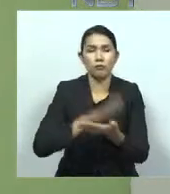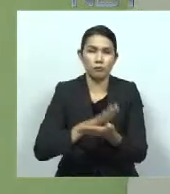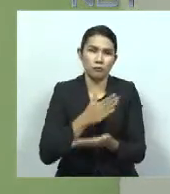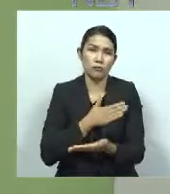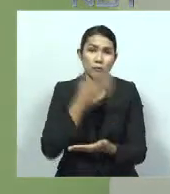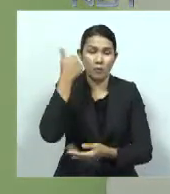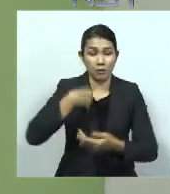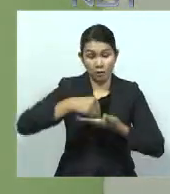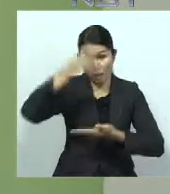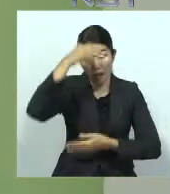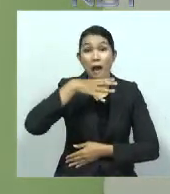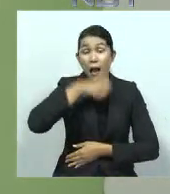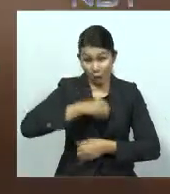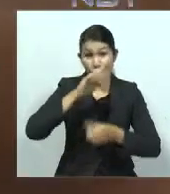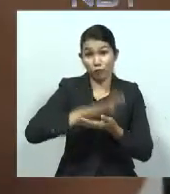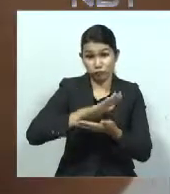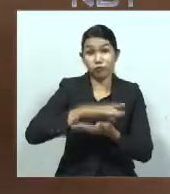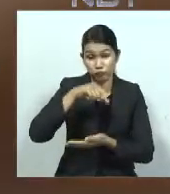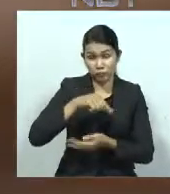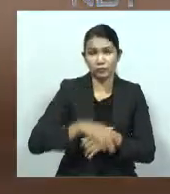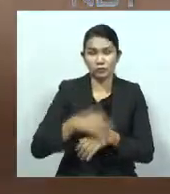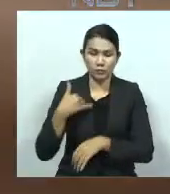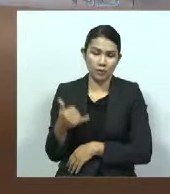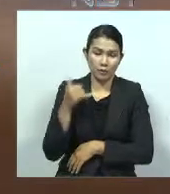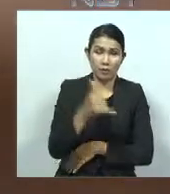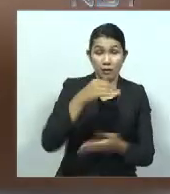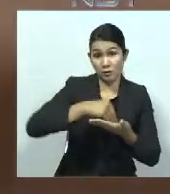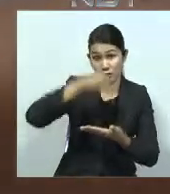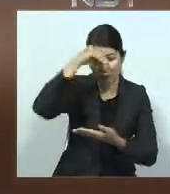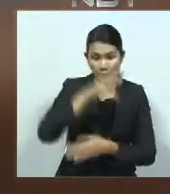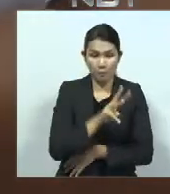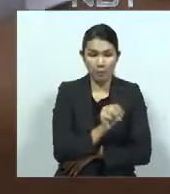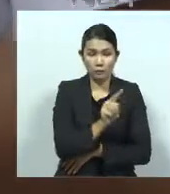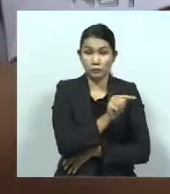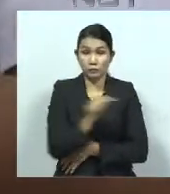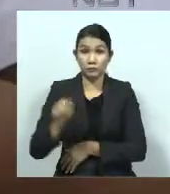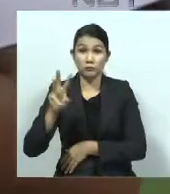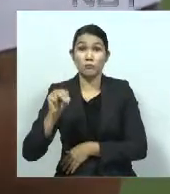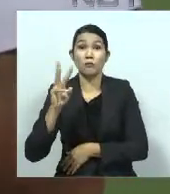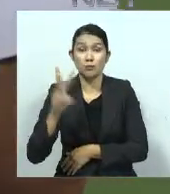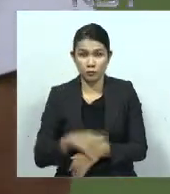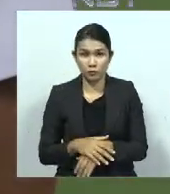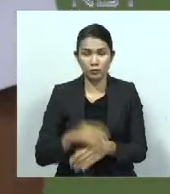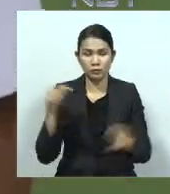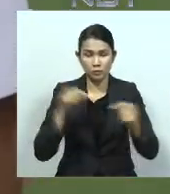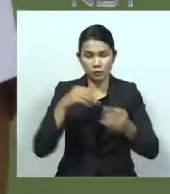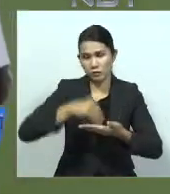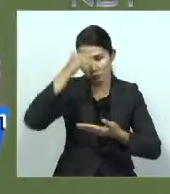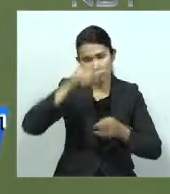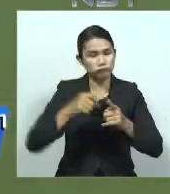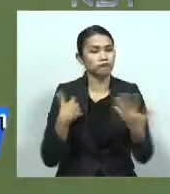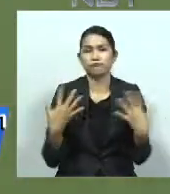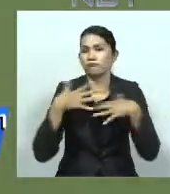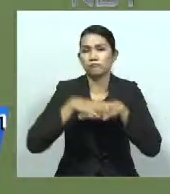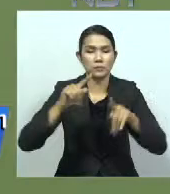เป็นนักเรียนเก่ามหาวชิราวุธซึ่งเข้าเรียนตั้งแต่ชั้นมัธยมศึกษาปีที่1ถึง6โดยตอนเรียนได้ให้ความร่วมมือทำกิจกรรมทุ